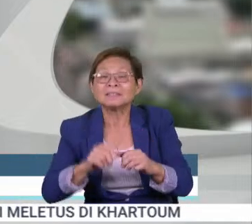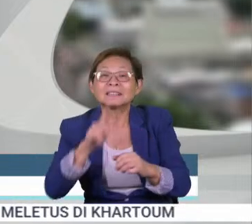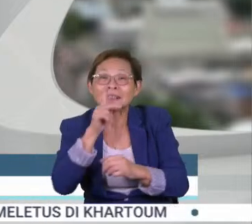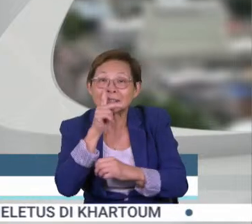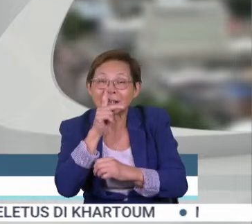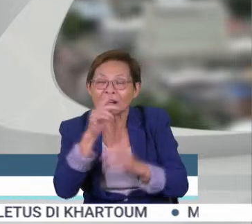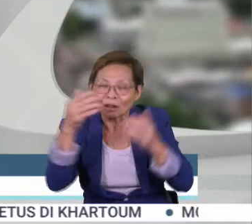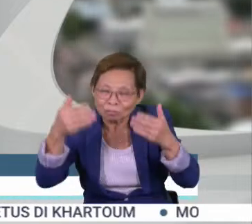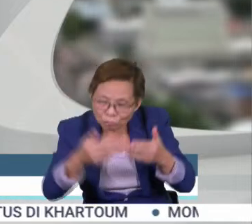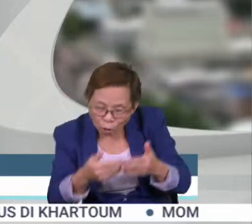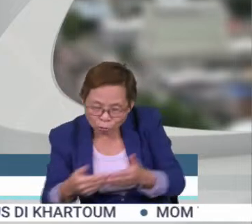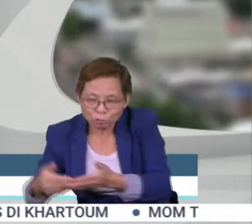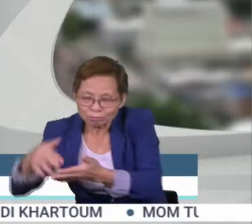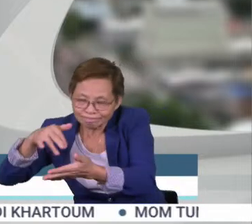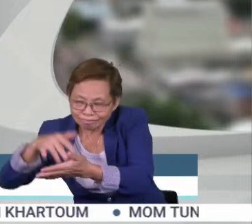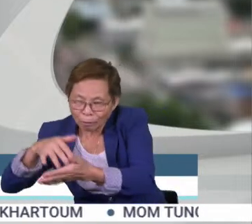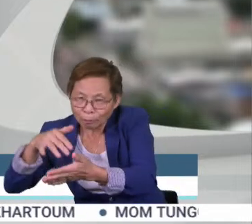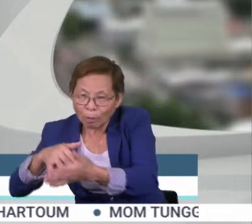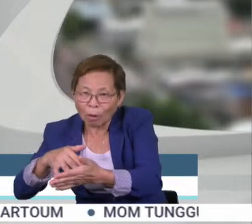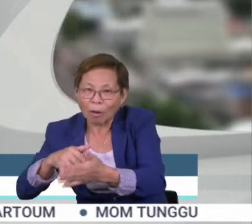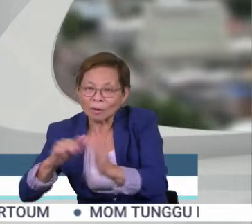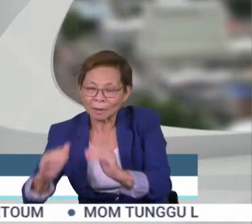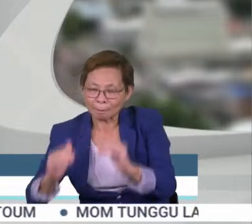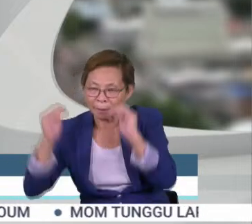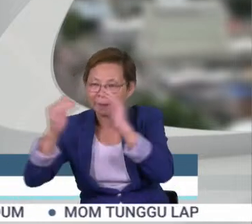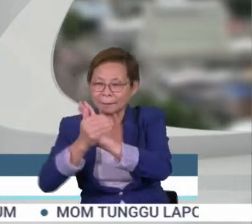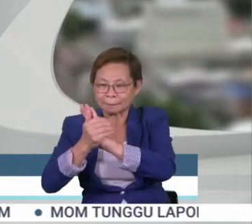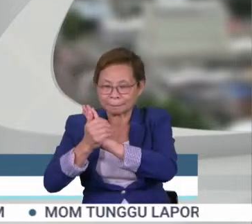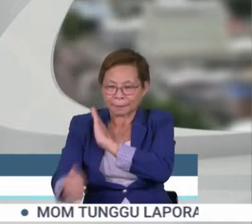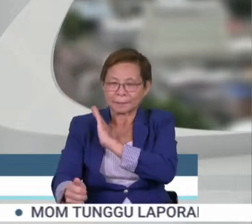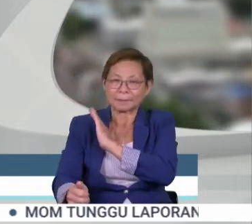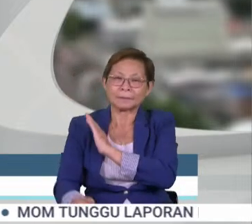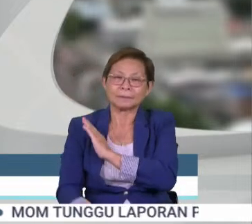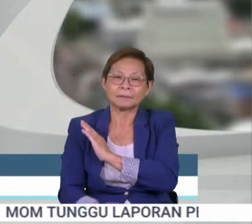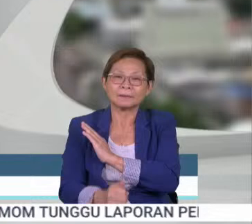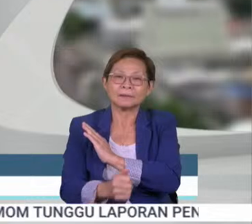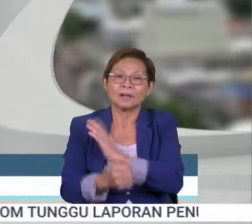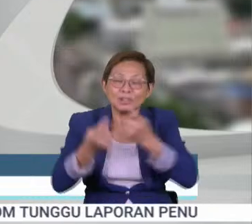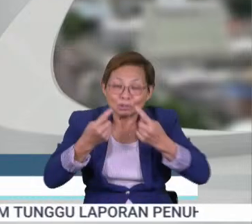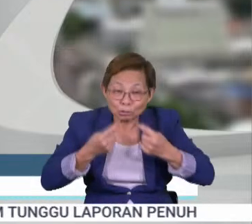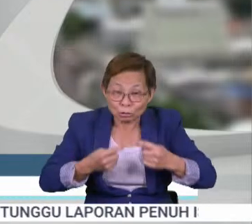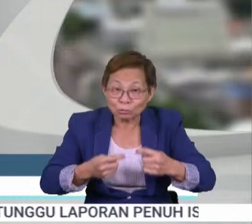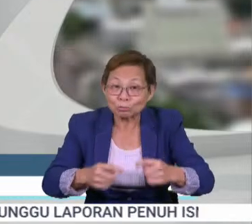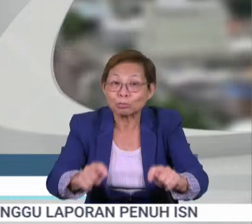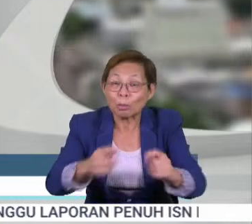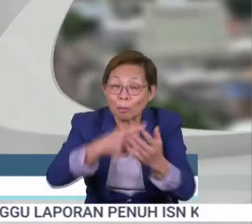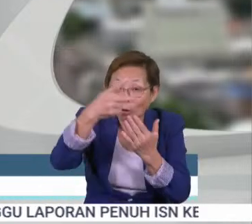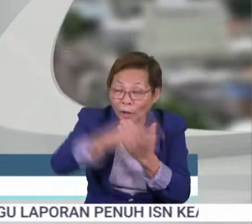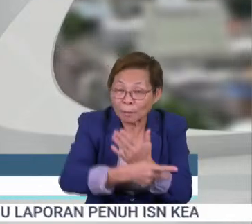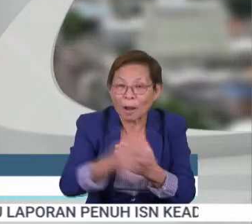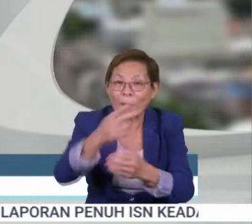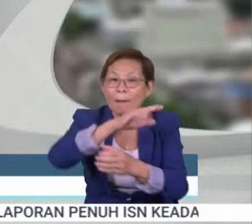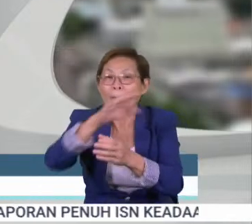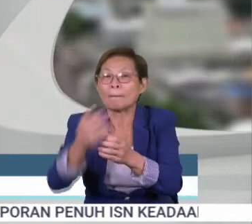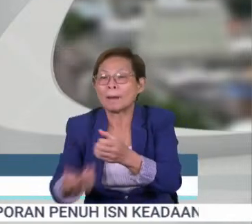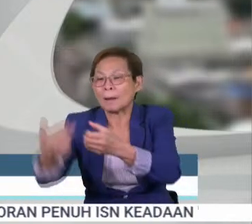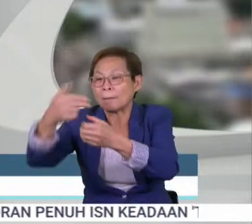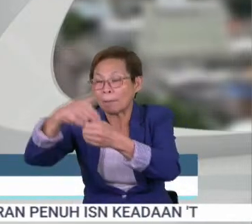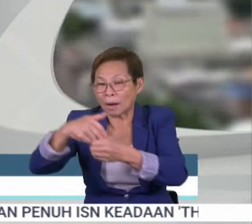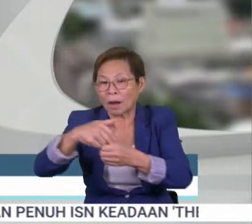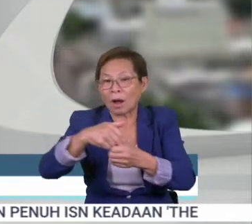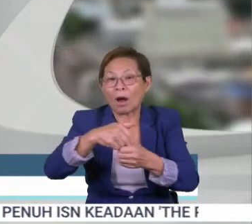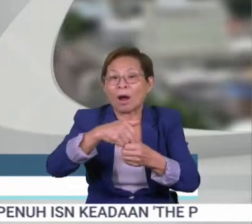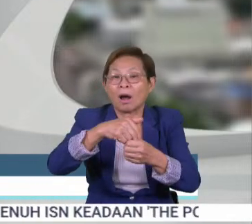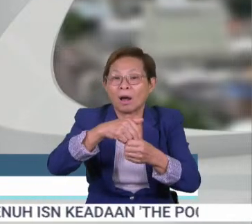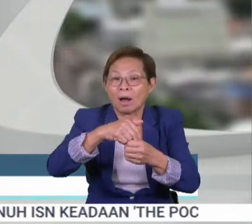Kedah meneruskan pengajian di peringkat kemahiran. Usaha tersebut melibatkan pelajar kurang